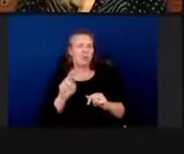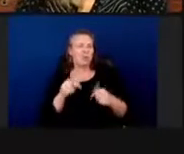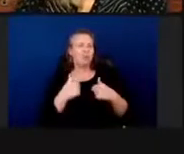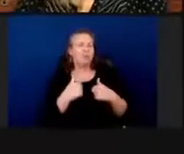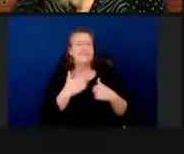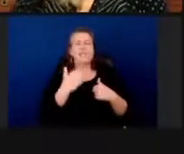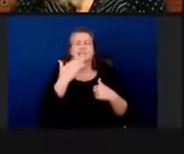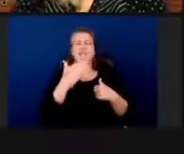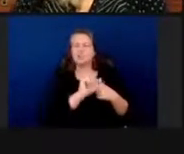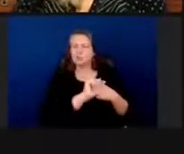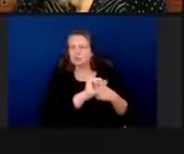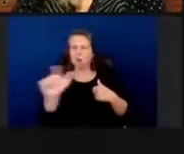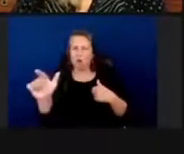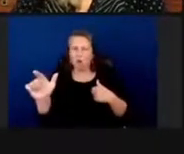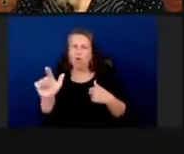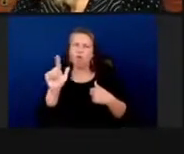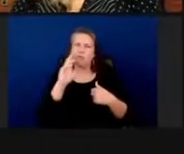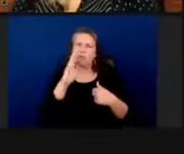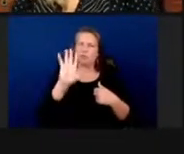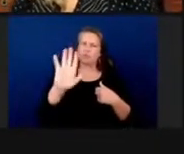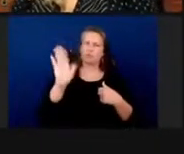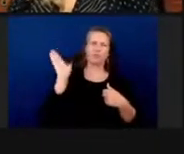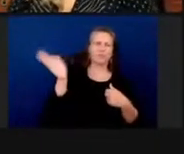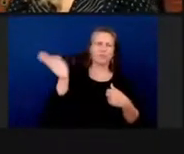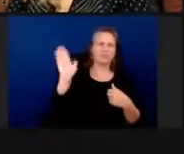Porter. Asante kila mmoja wenu